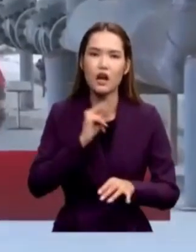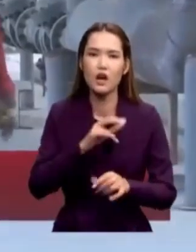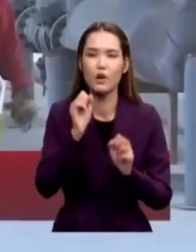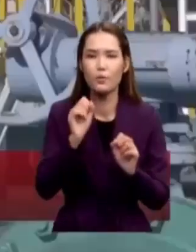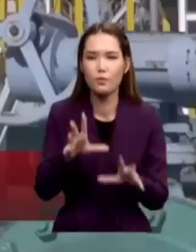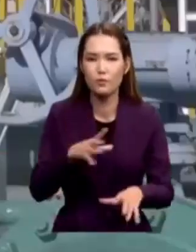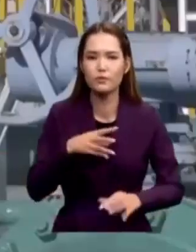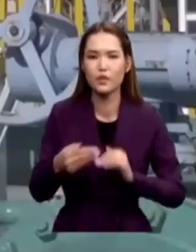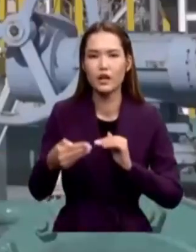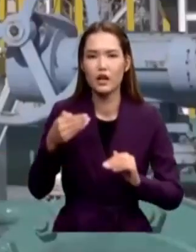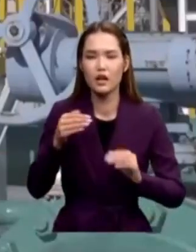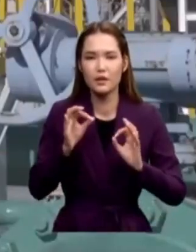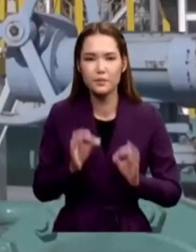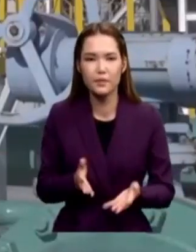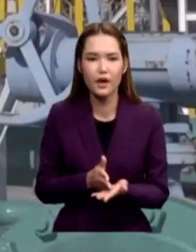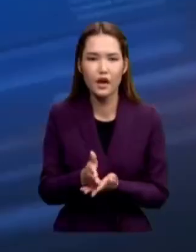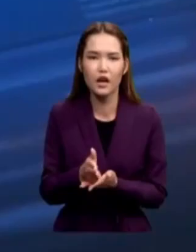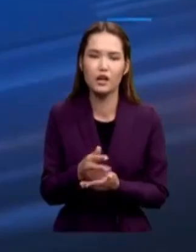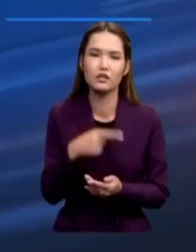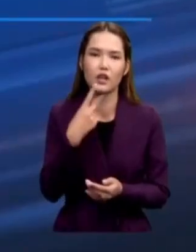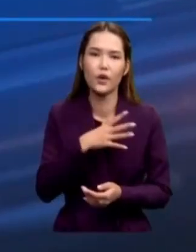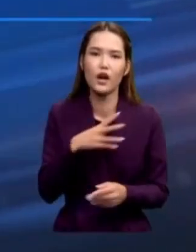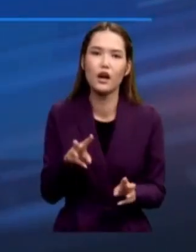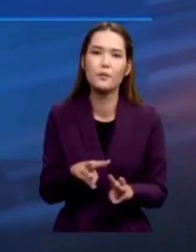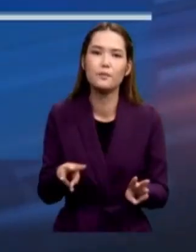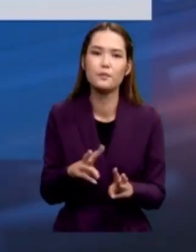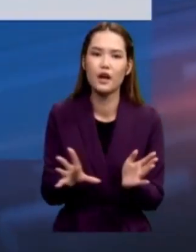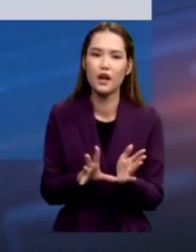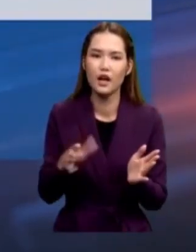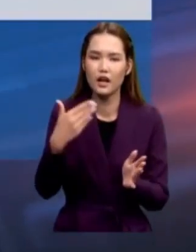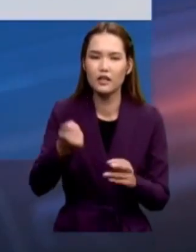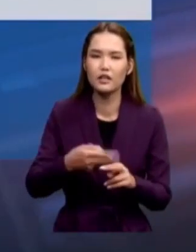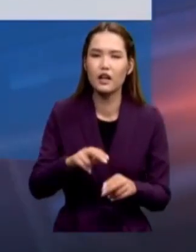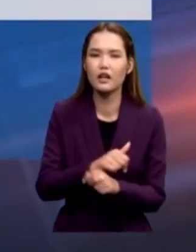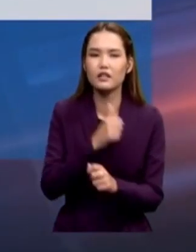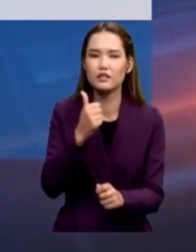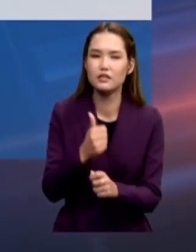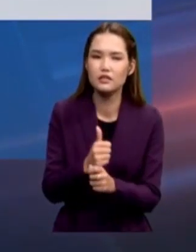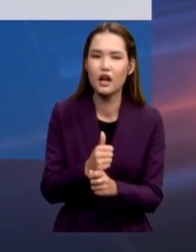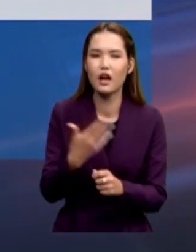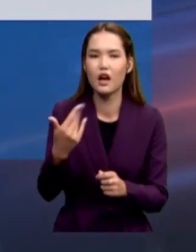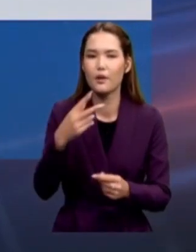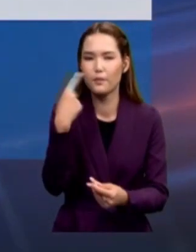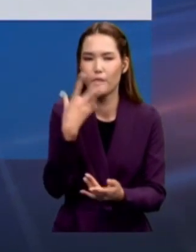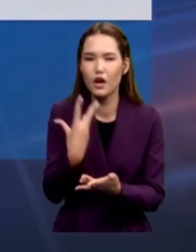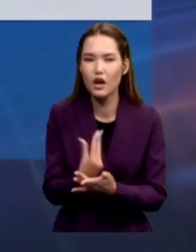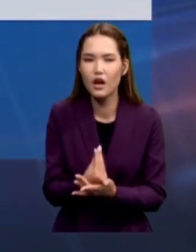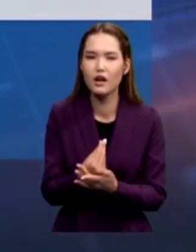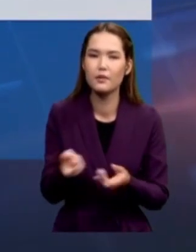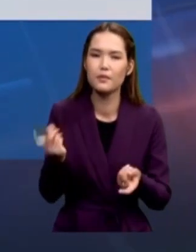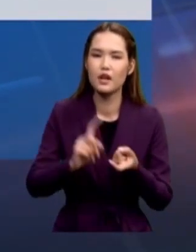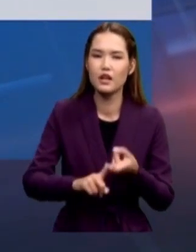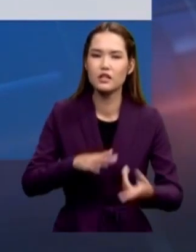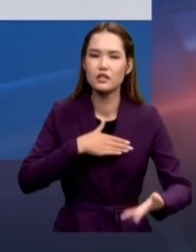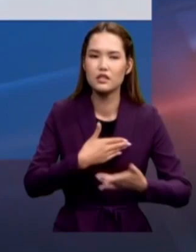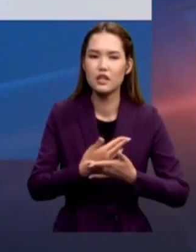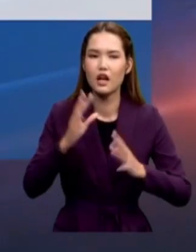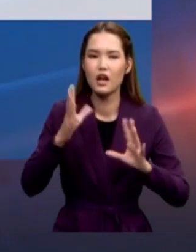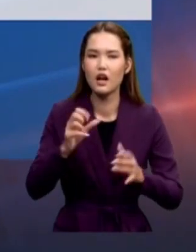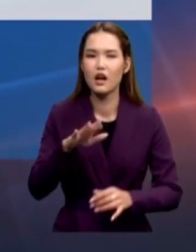было избежать, уверены энергетики. По набору собственной генерации и по связям между областями и Актау, и Уральск, и